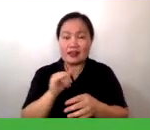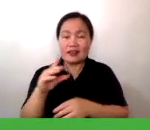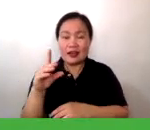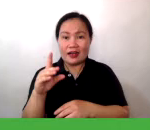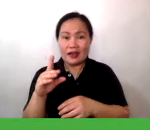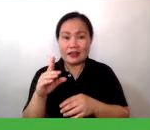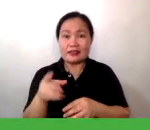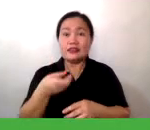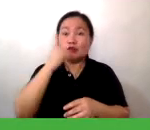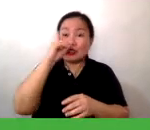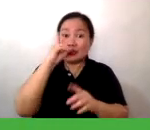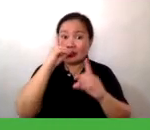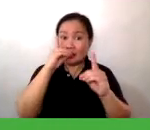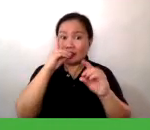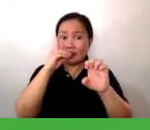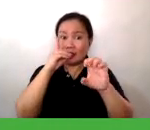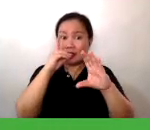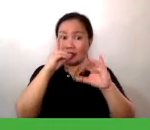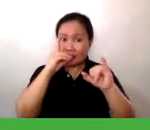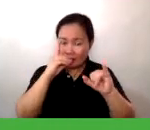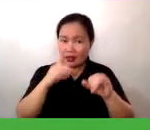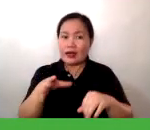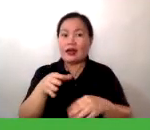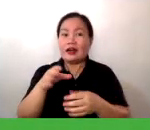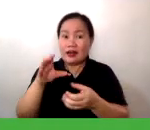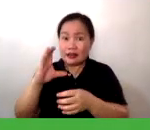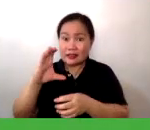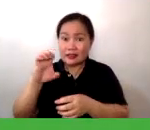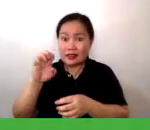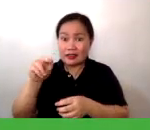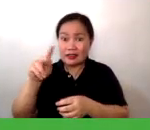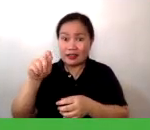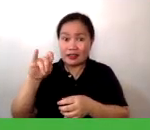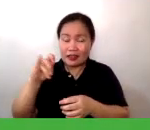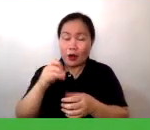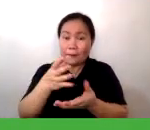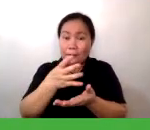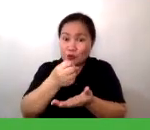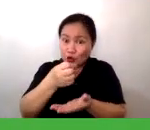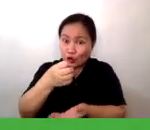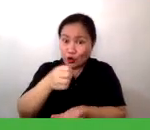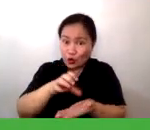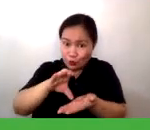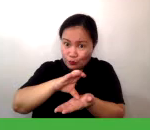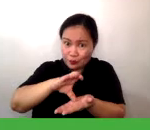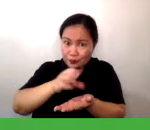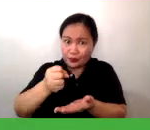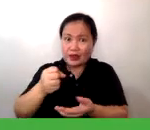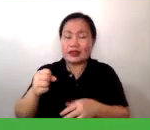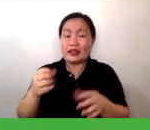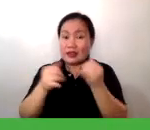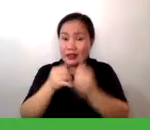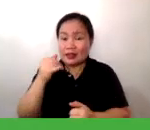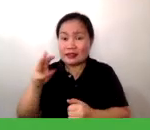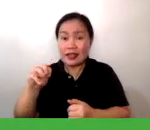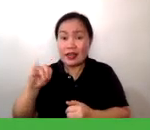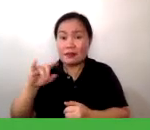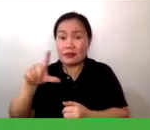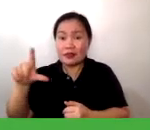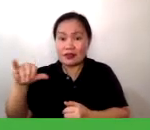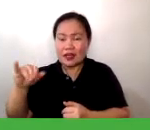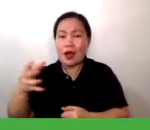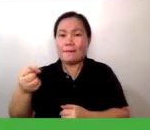natin, it should be capital letter L. Okay. Now, kagaya nga ng sabi ko kanina, if you